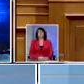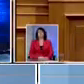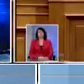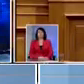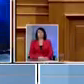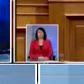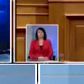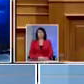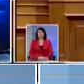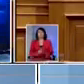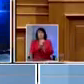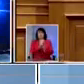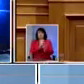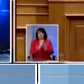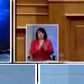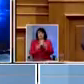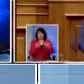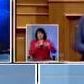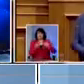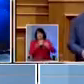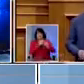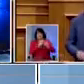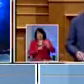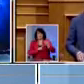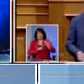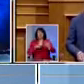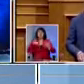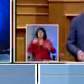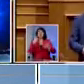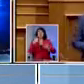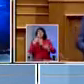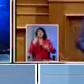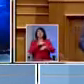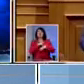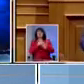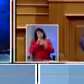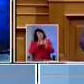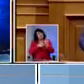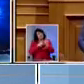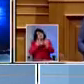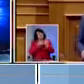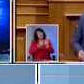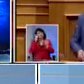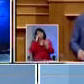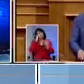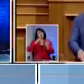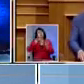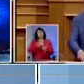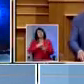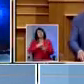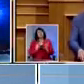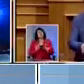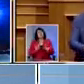νέου ισχυρού κεντροαριστερού πόλου. Ακούσατε και τον κύριο Θοχαρόπουλο, για παράδειγμα, έθεσε ήδη υποψηφιότητα. Τον είδα και χθες μετά